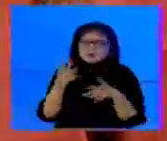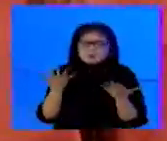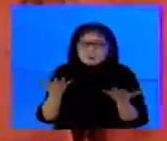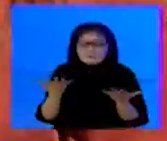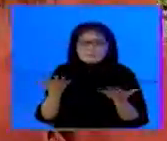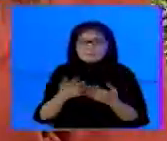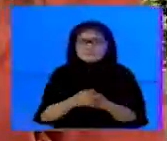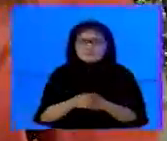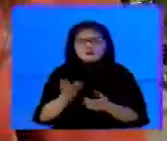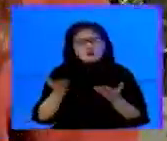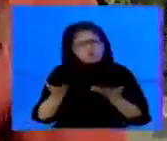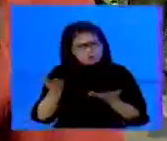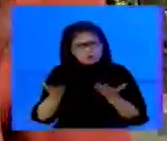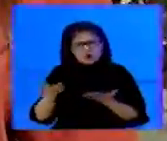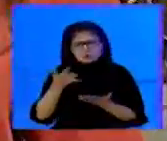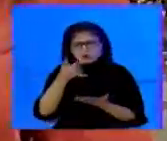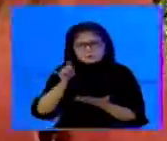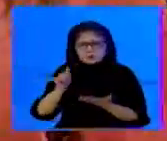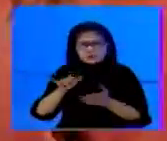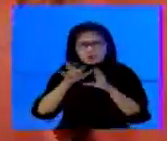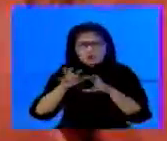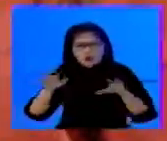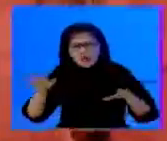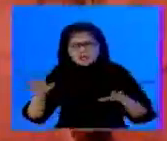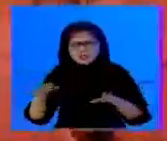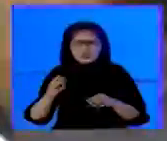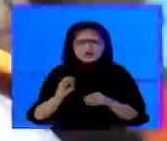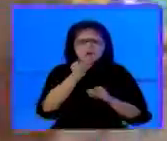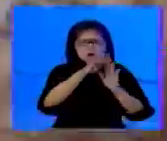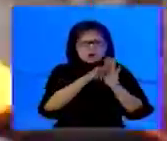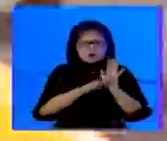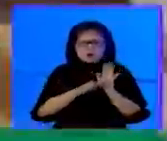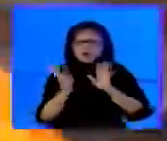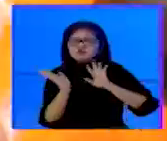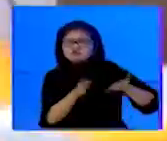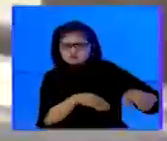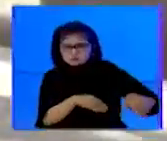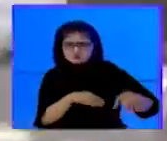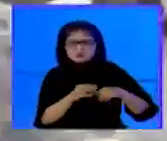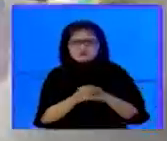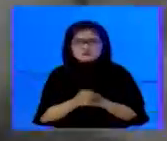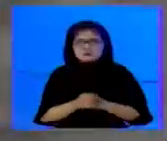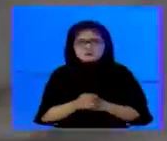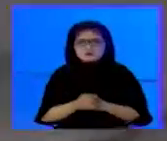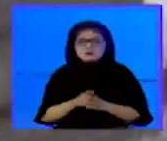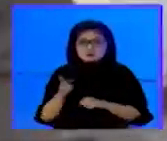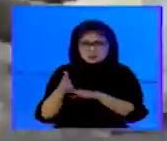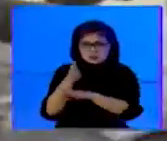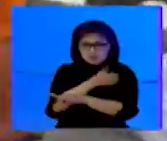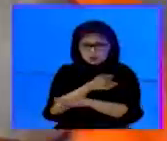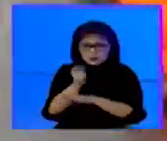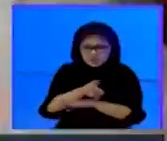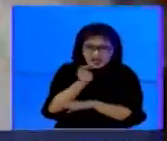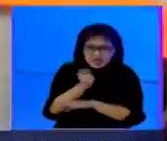sebabnya? Karena ya masih banyak yang belum tertib juga sih, dan itu ya mungkin sebelum ada pemberlakuan peraturan denda-denda sekarang